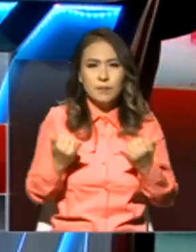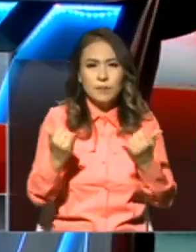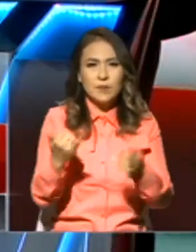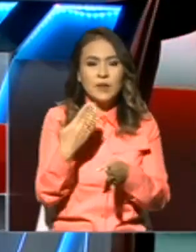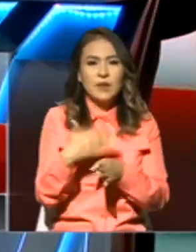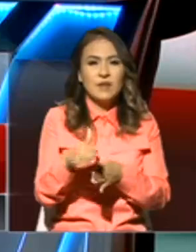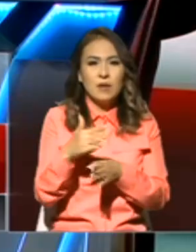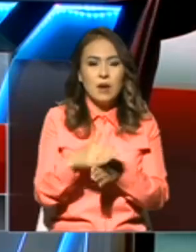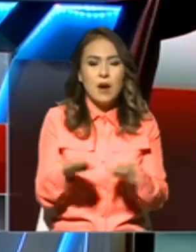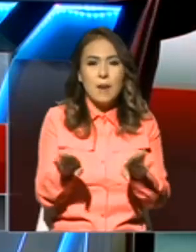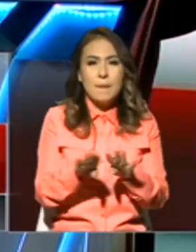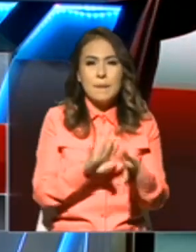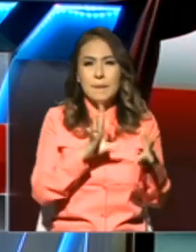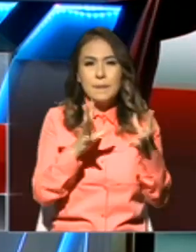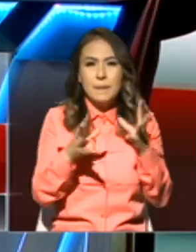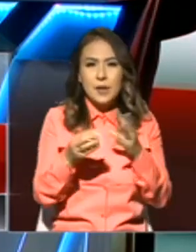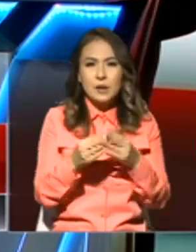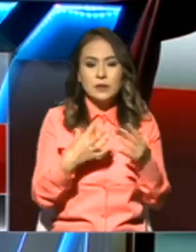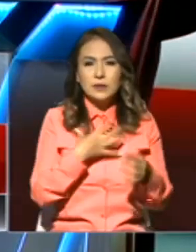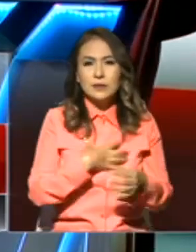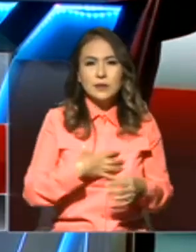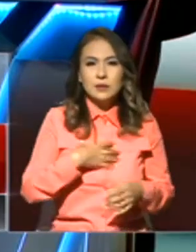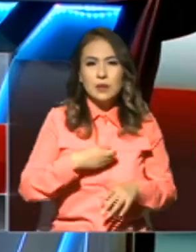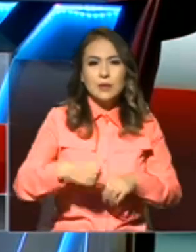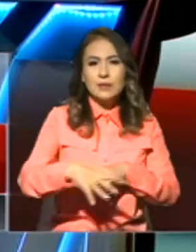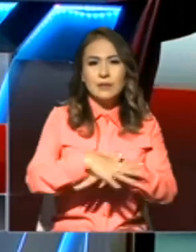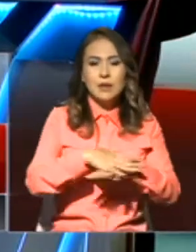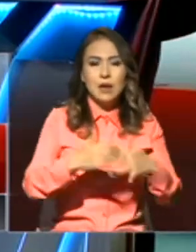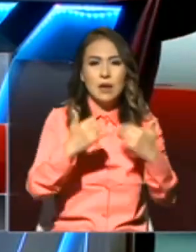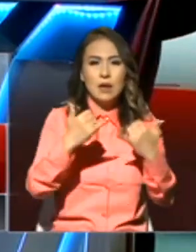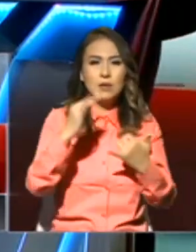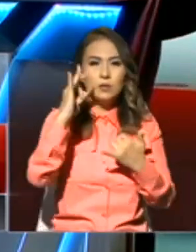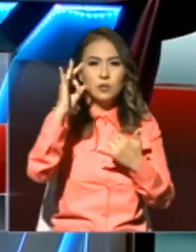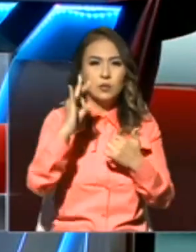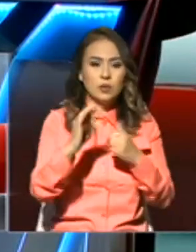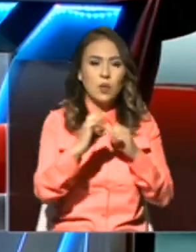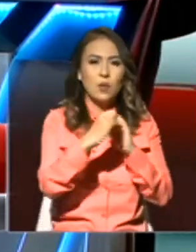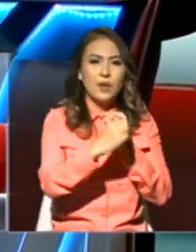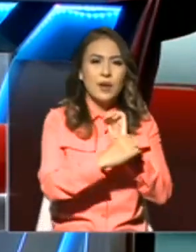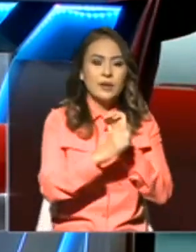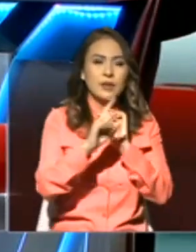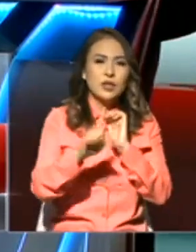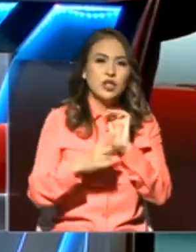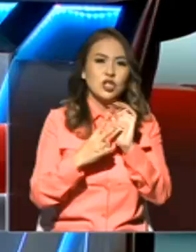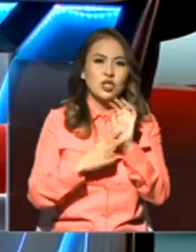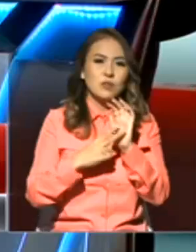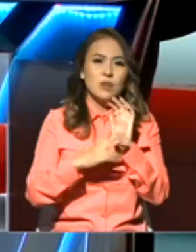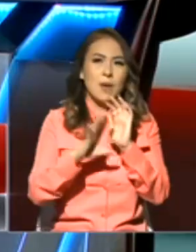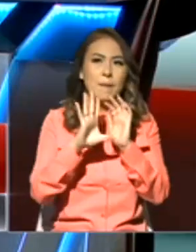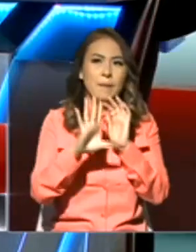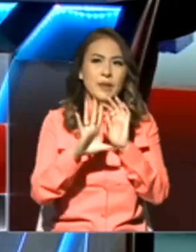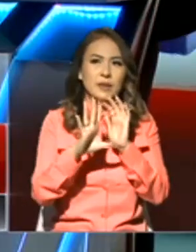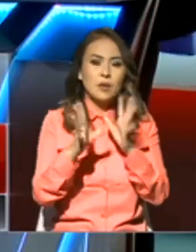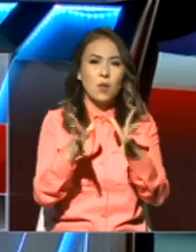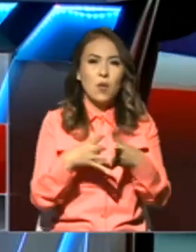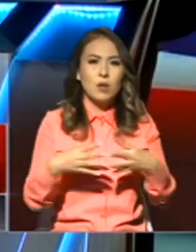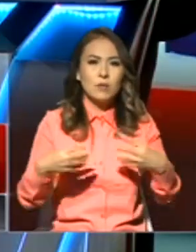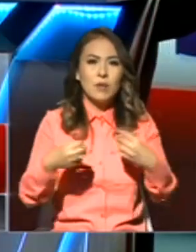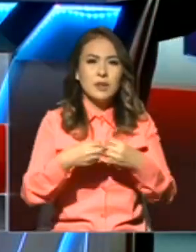береді. Ал бірақ та негізінде нарықтың қазіргі пайызы 16-75%. Отбасы банктің беретін пайыздарын